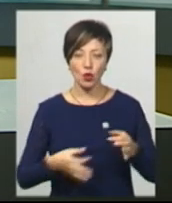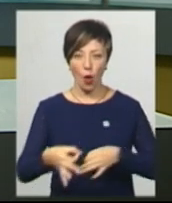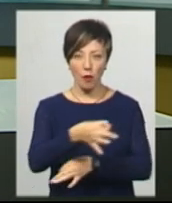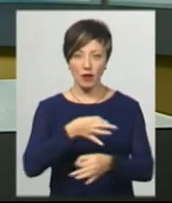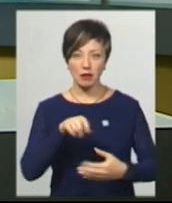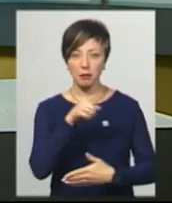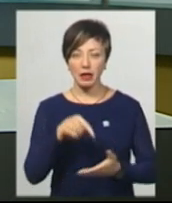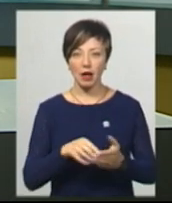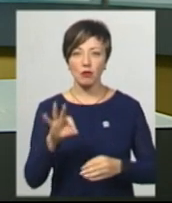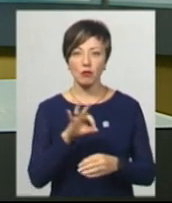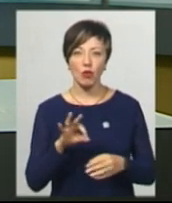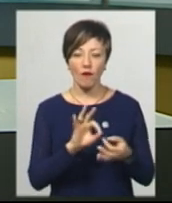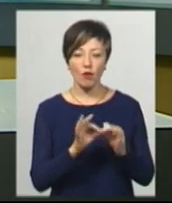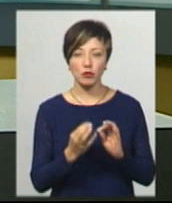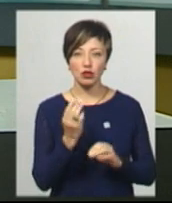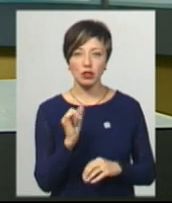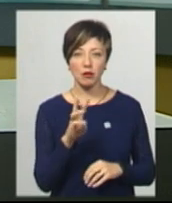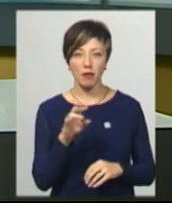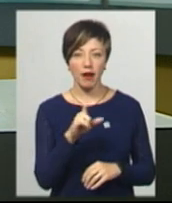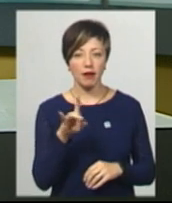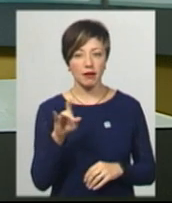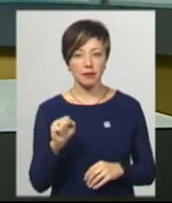обговорити питання щодо формули Штайнмаєра.